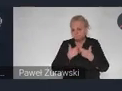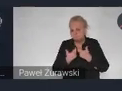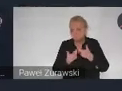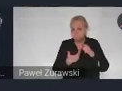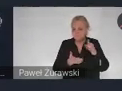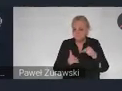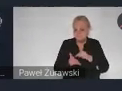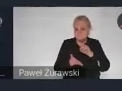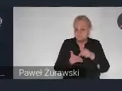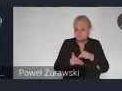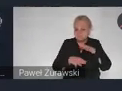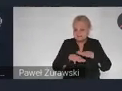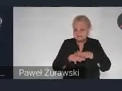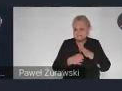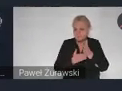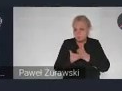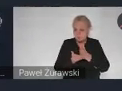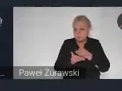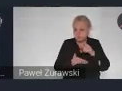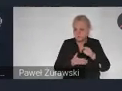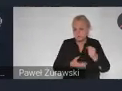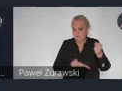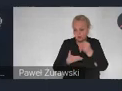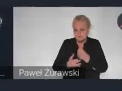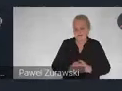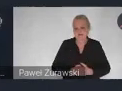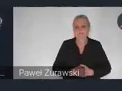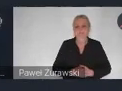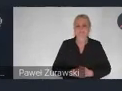właśnie w systemie obsługi dotacji